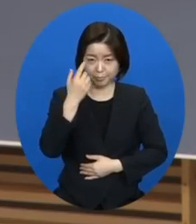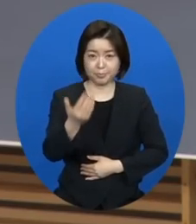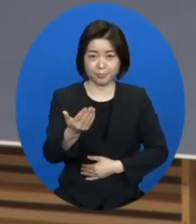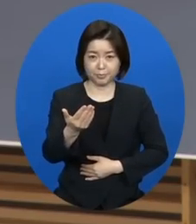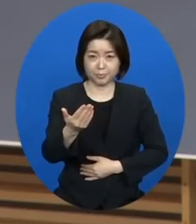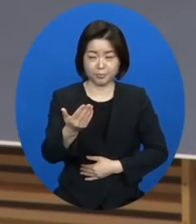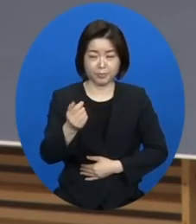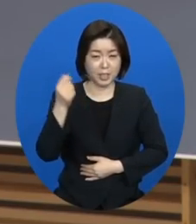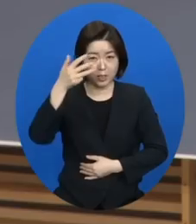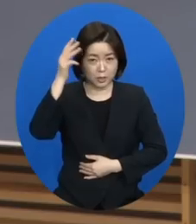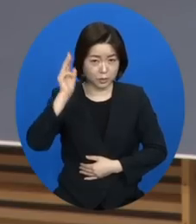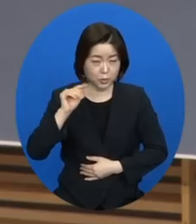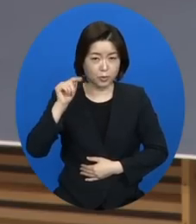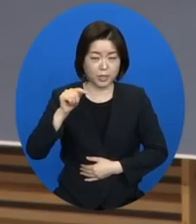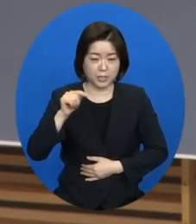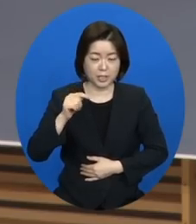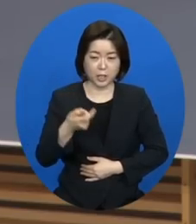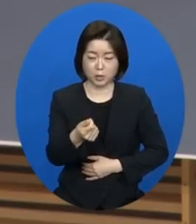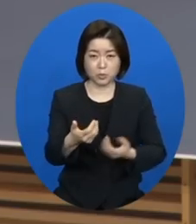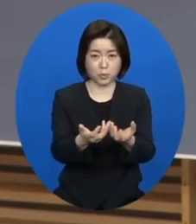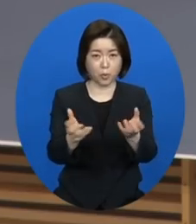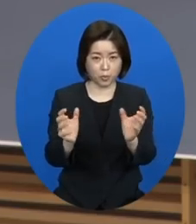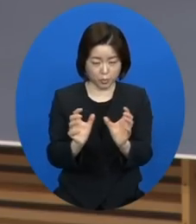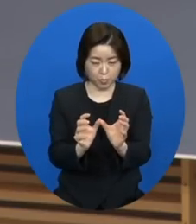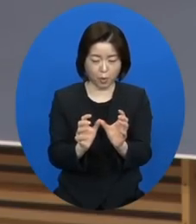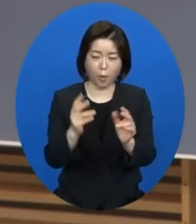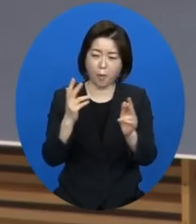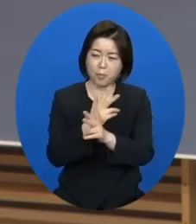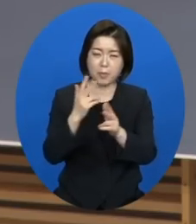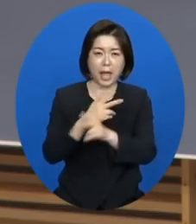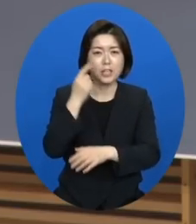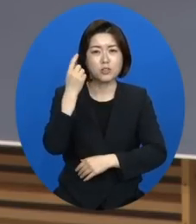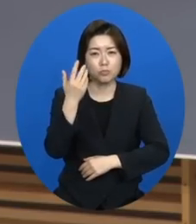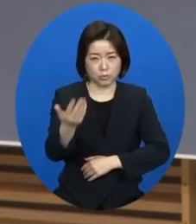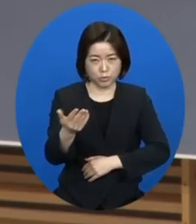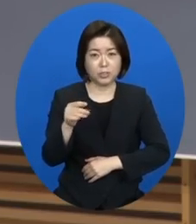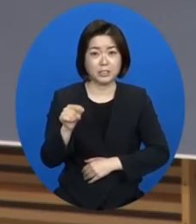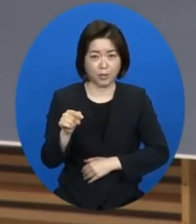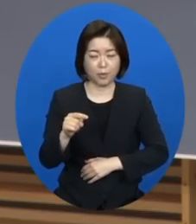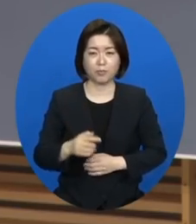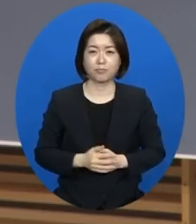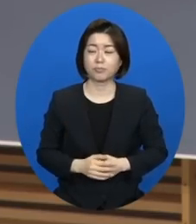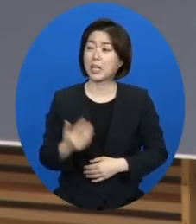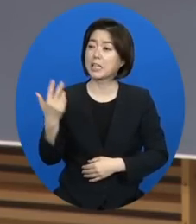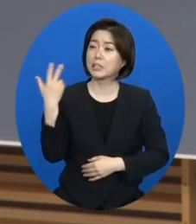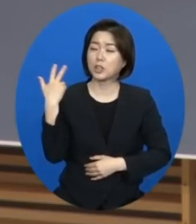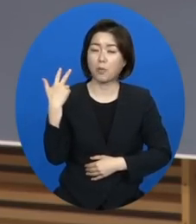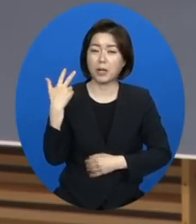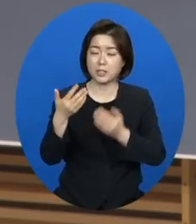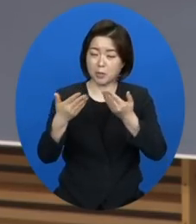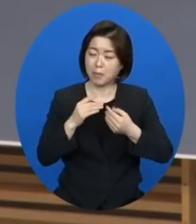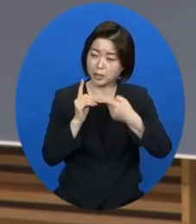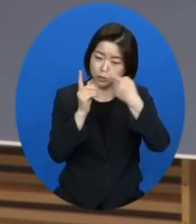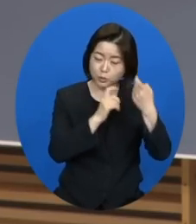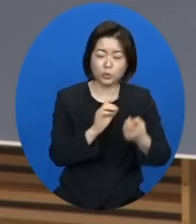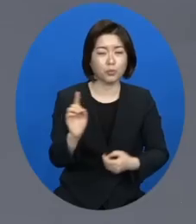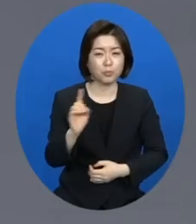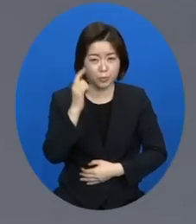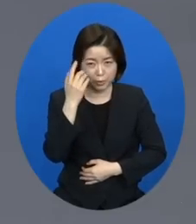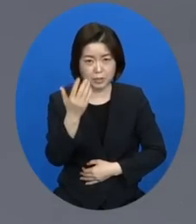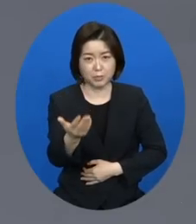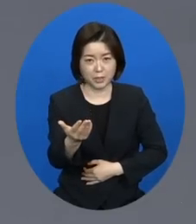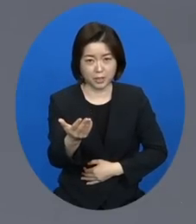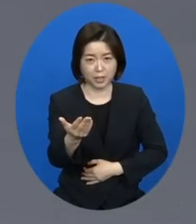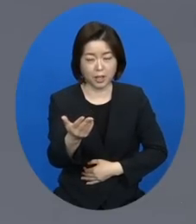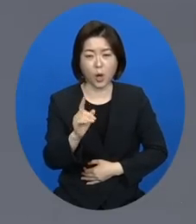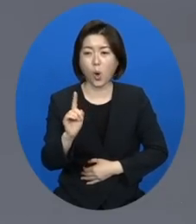존 웨슬리의 그 소그룹 모임에서 매주 묻는 질문 이거였습니다. 지난주에 받은 유혹은 무엇이었습니까?